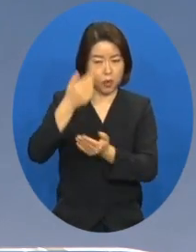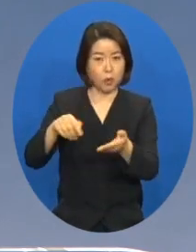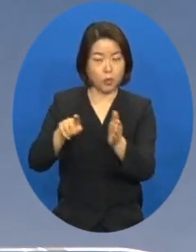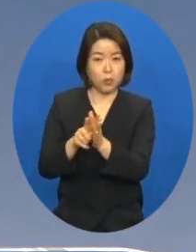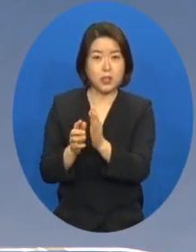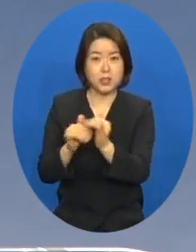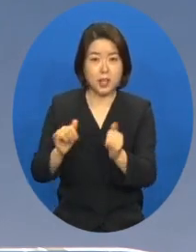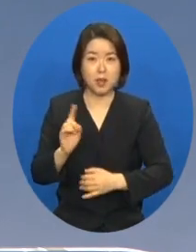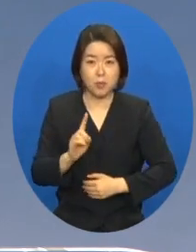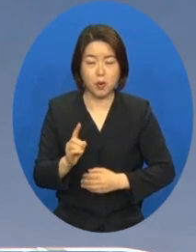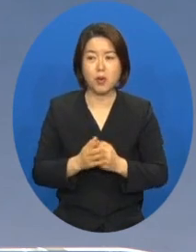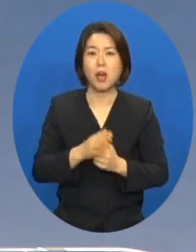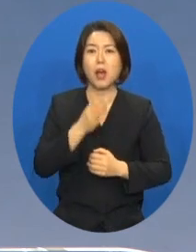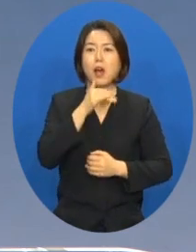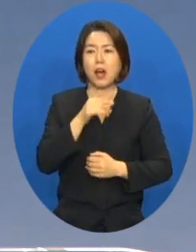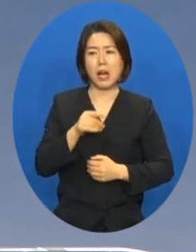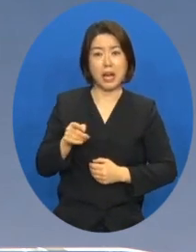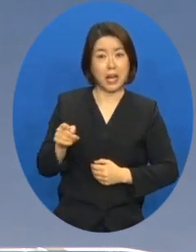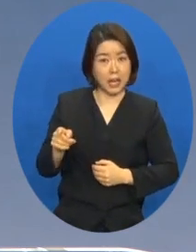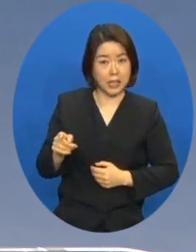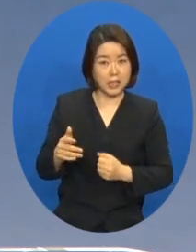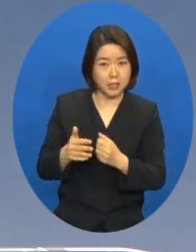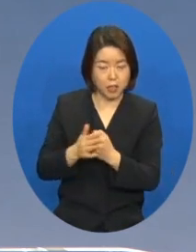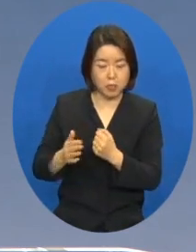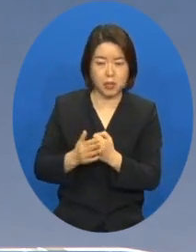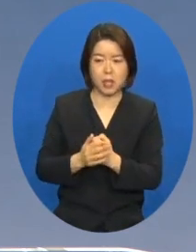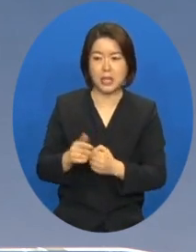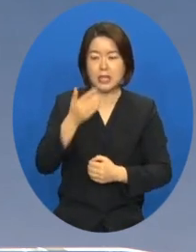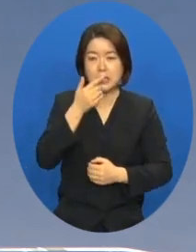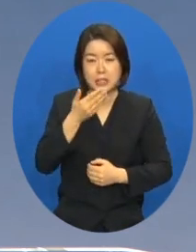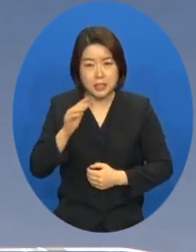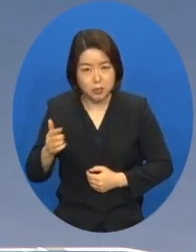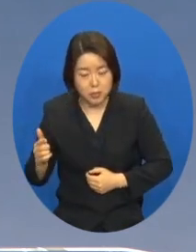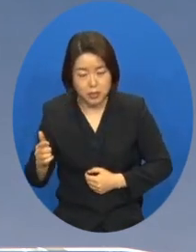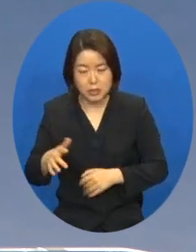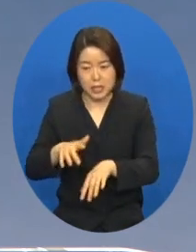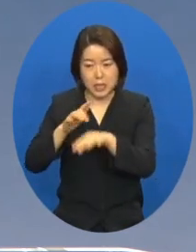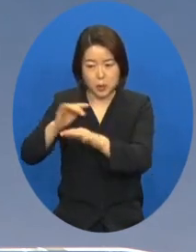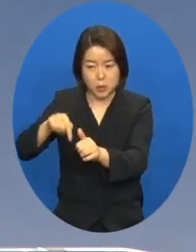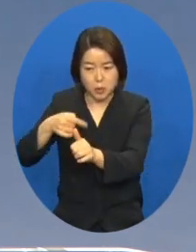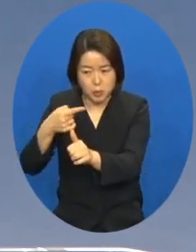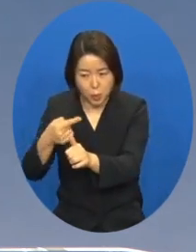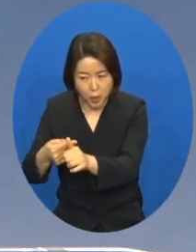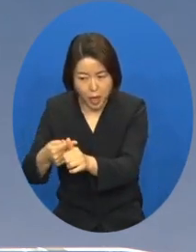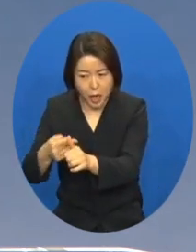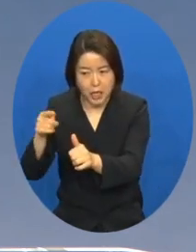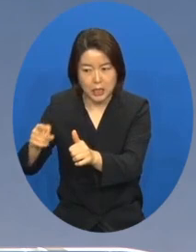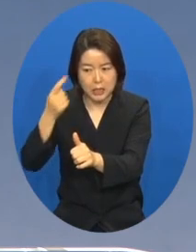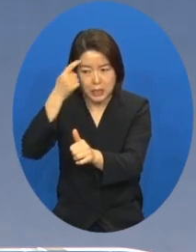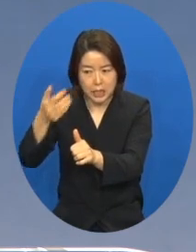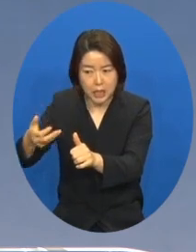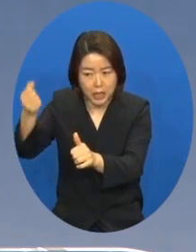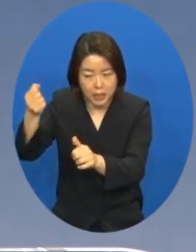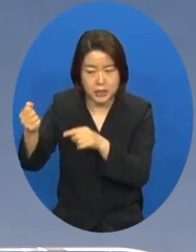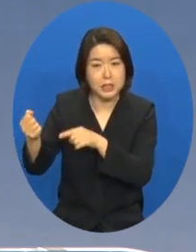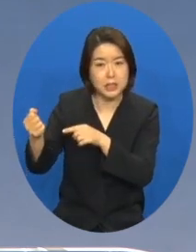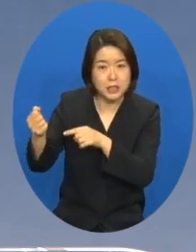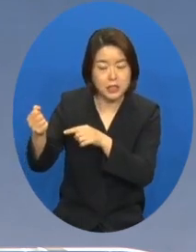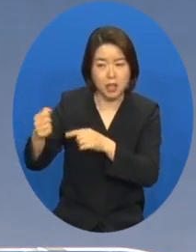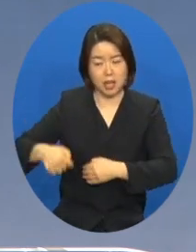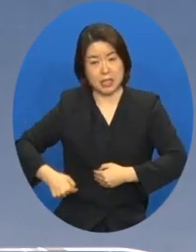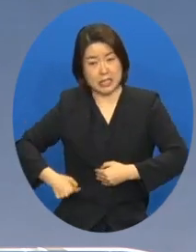사람은 아 이것 때문에 이 음식은 귀신에게 속한 거야 라고 생각하는 사람